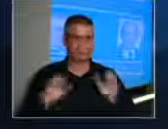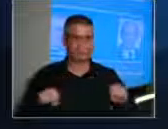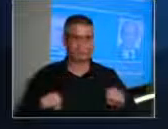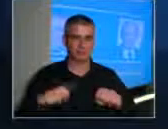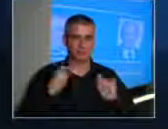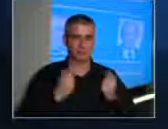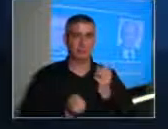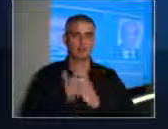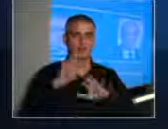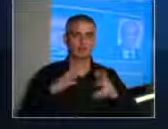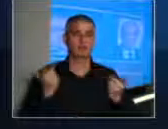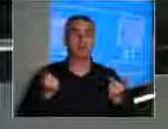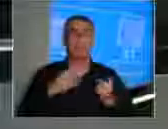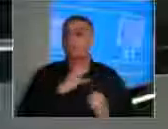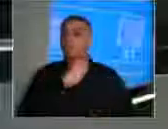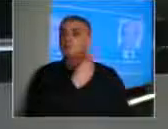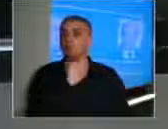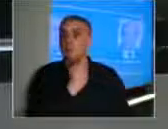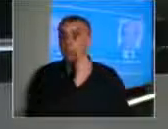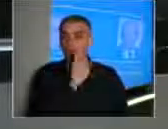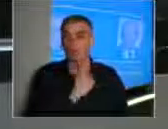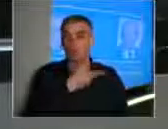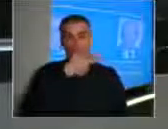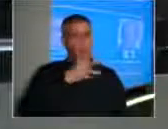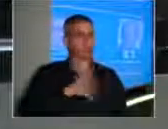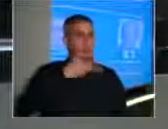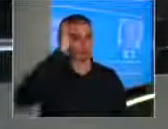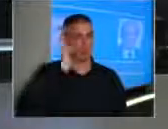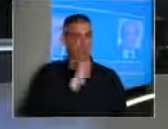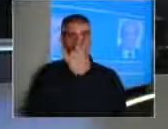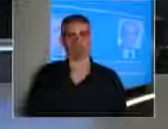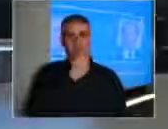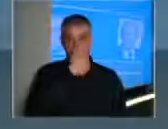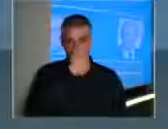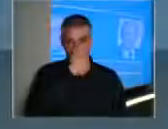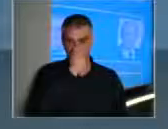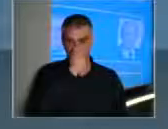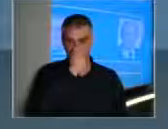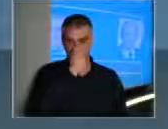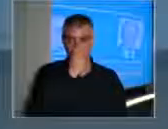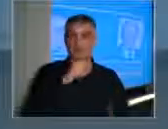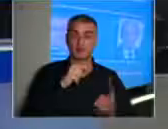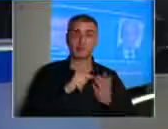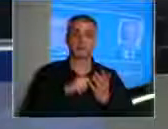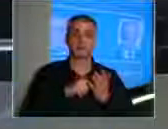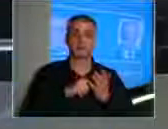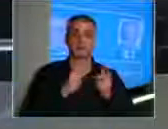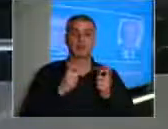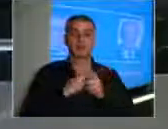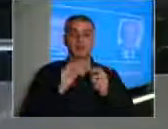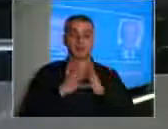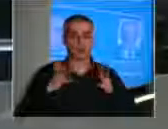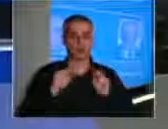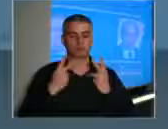יטיל הרכבת הממשלה? לפי מה שהוא אומר, יכול להיות של לפיד וגנץ. אבל ולכן, אתה רואה תרחיש? ולכן לגודל מפלגה יש פה משמעות.